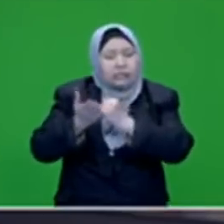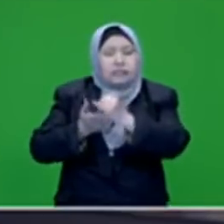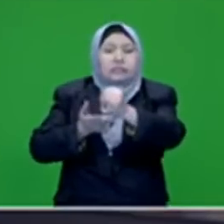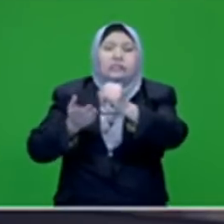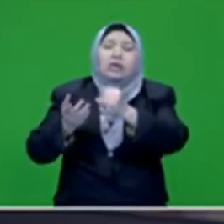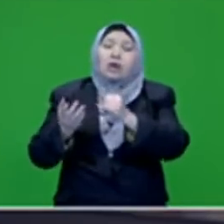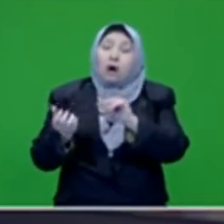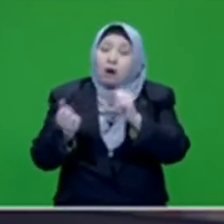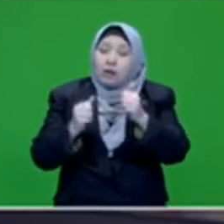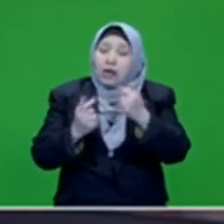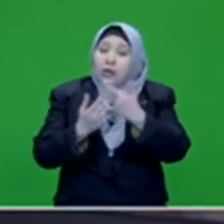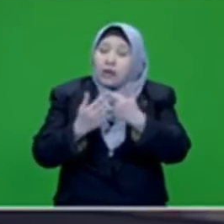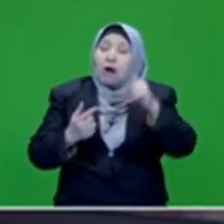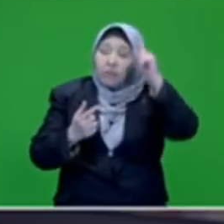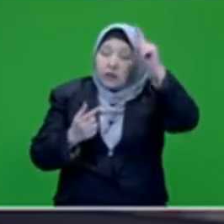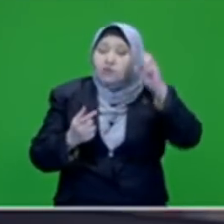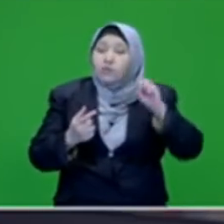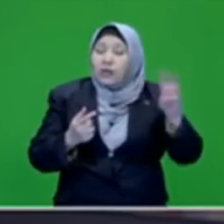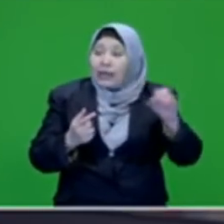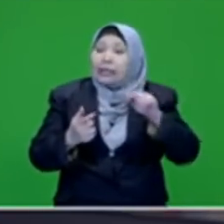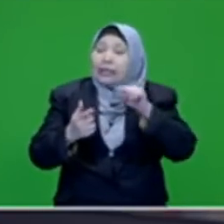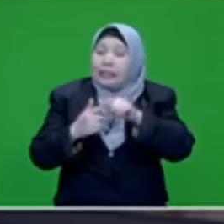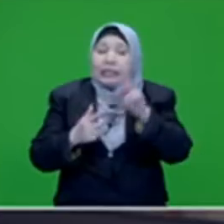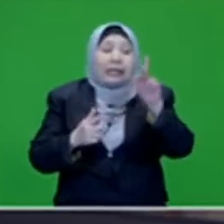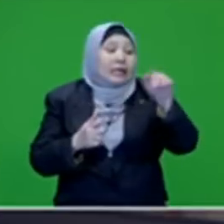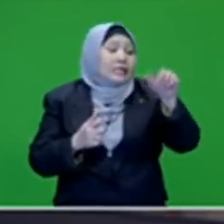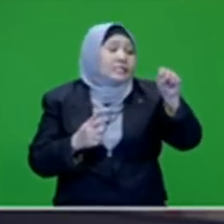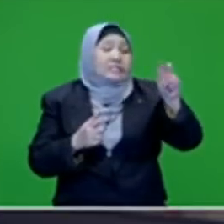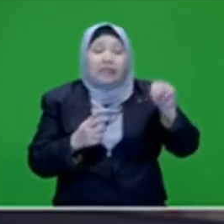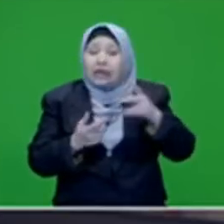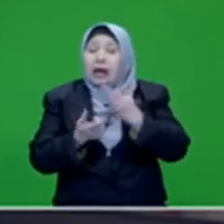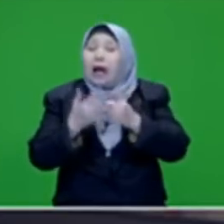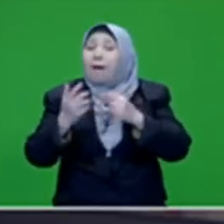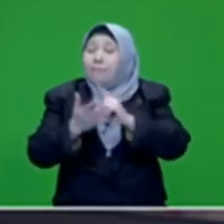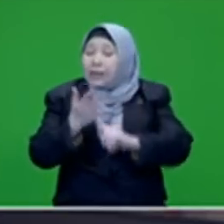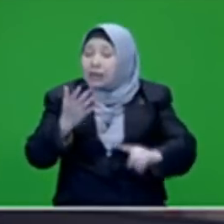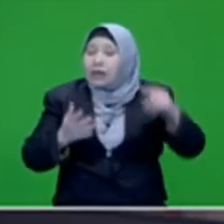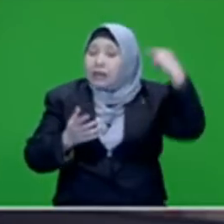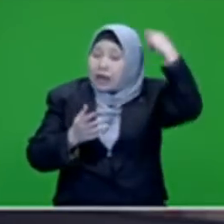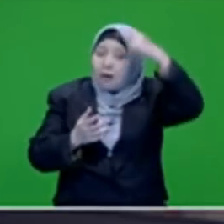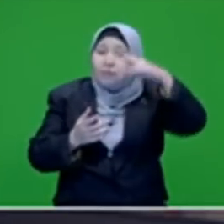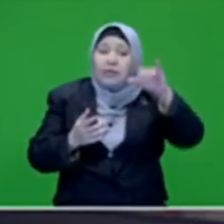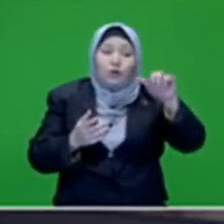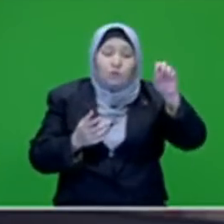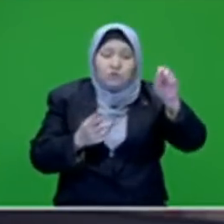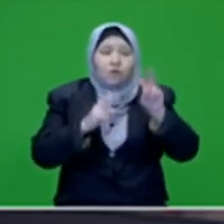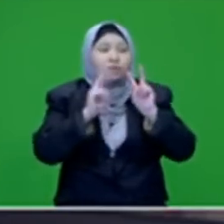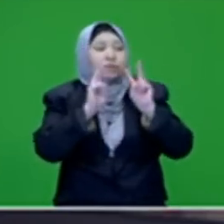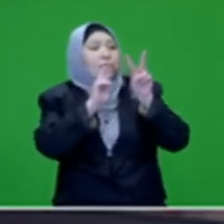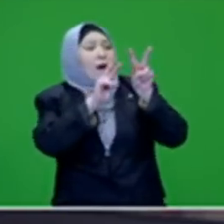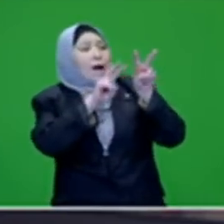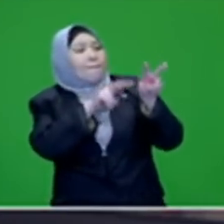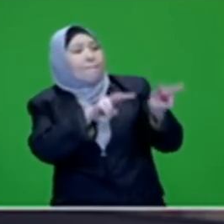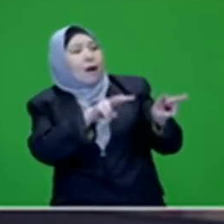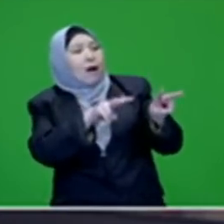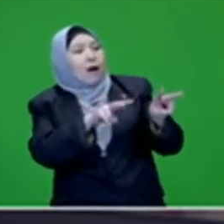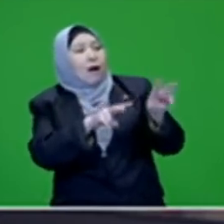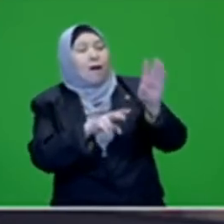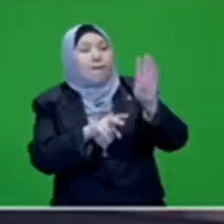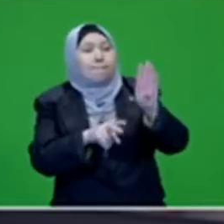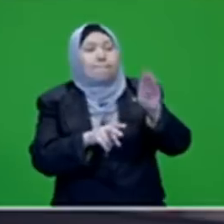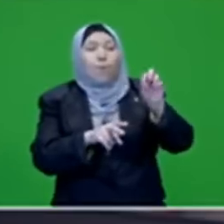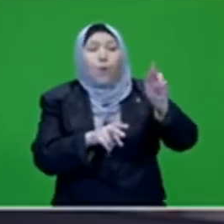taala. Inilah kesan daripada apabila Nabi Yusuf melihat, ya, nampak burhan